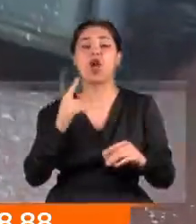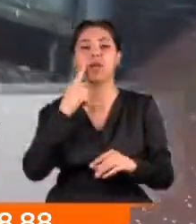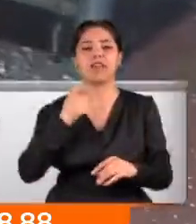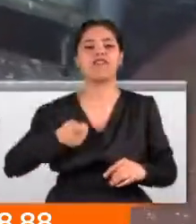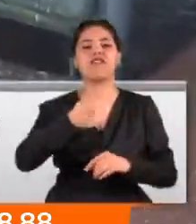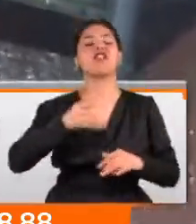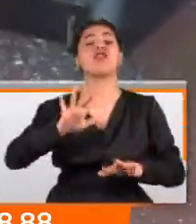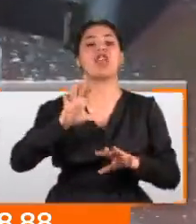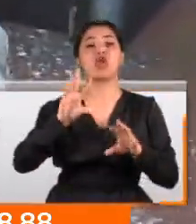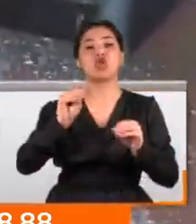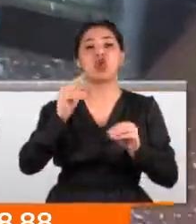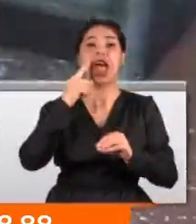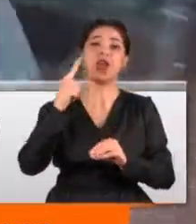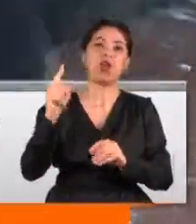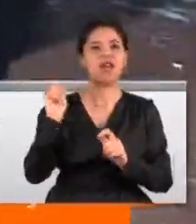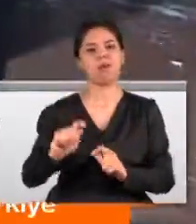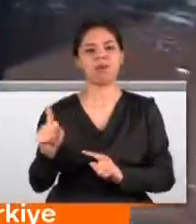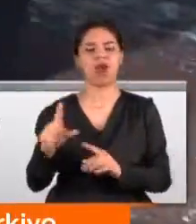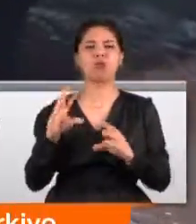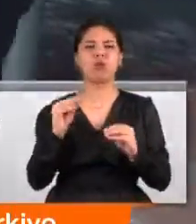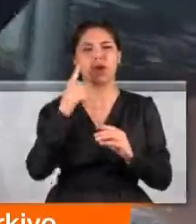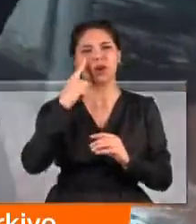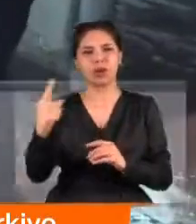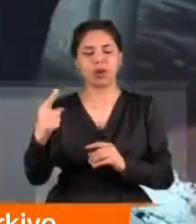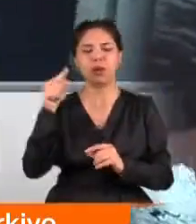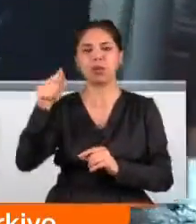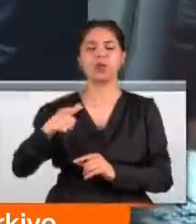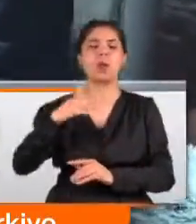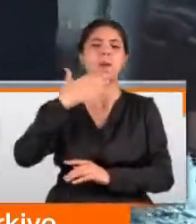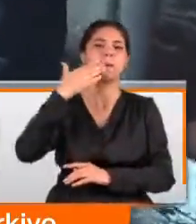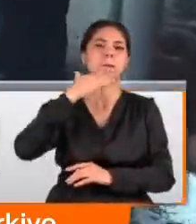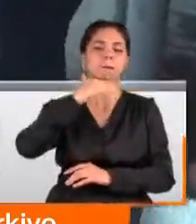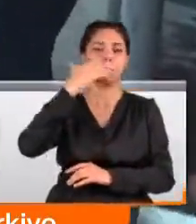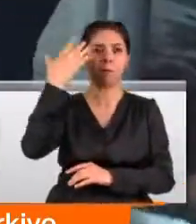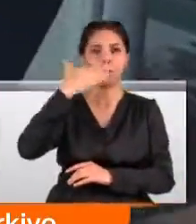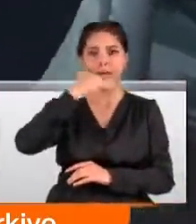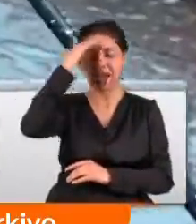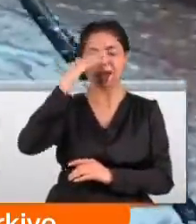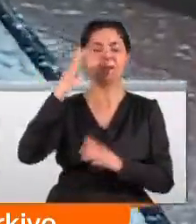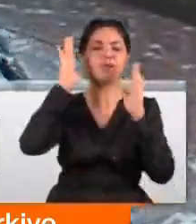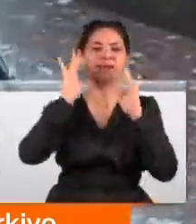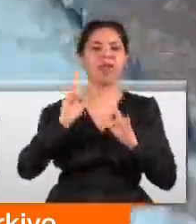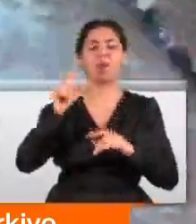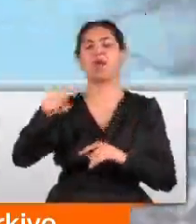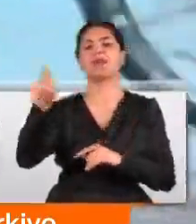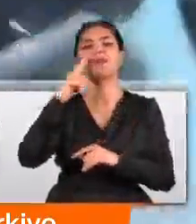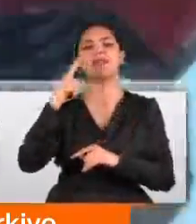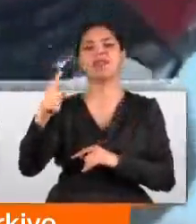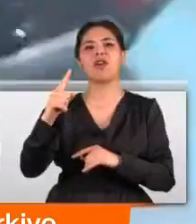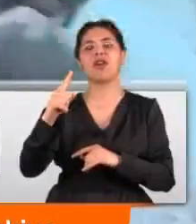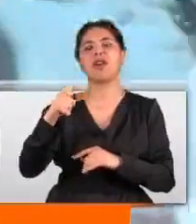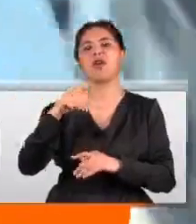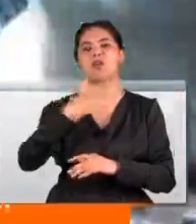fırça yerine sünger kullandı. Bayram namazını da Bursa Ulu Camii'de kılan Bakan Varank, gazetecilerin